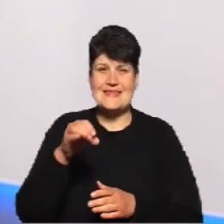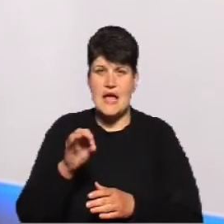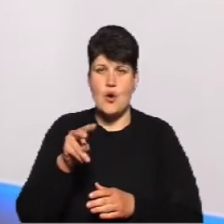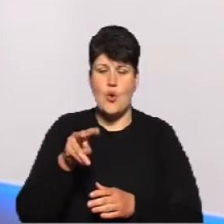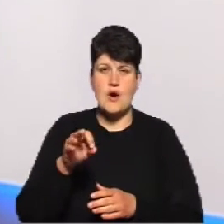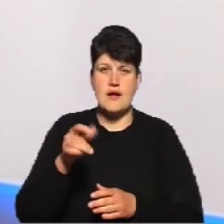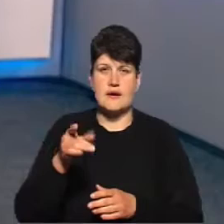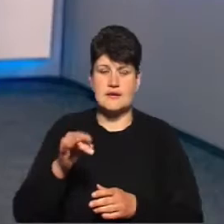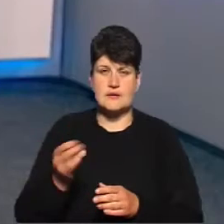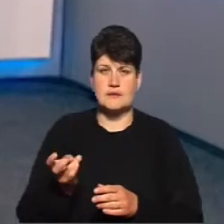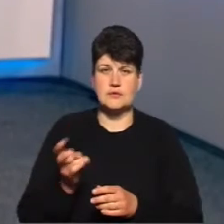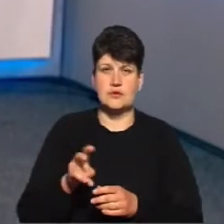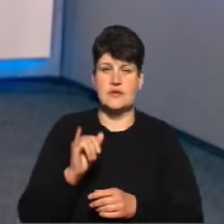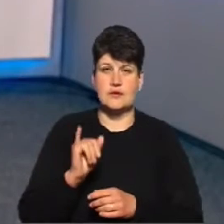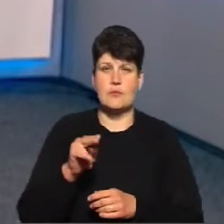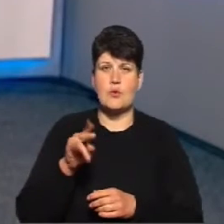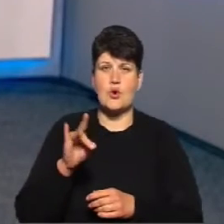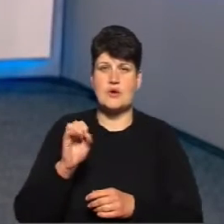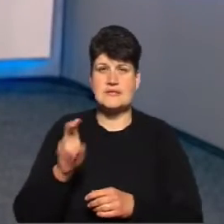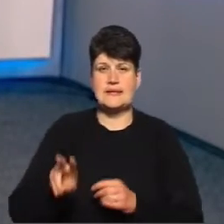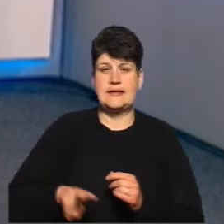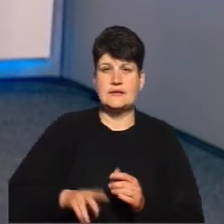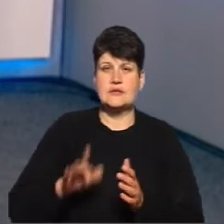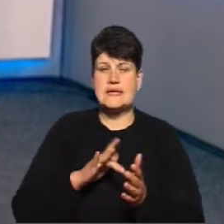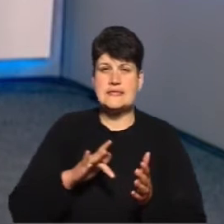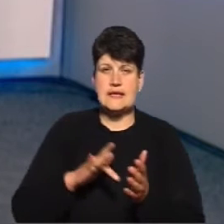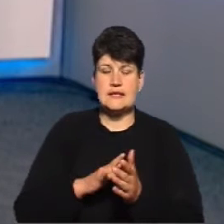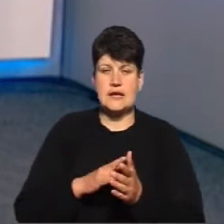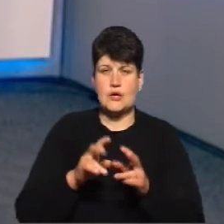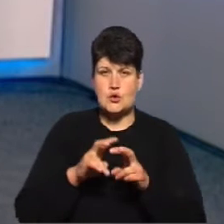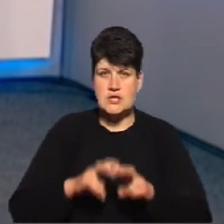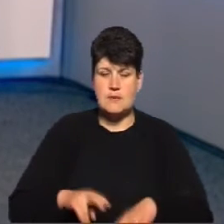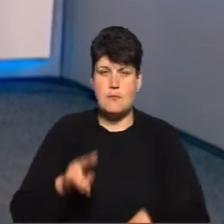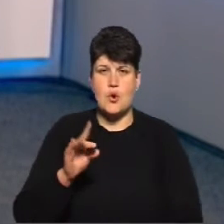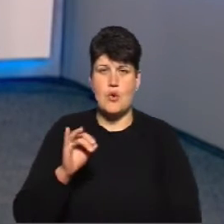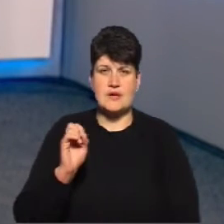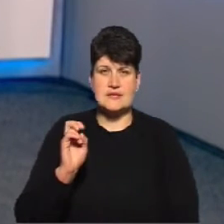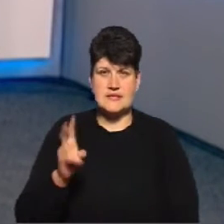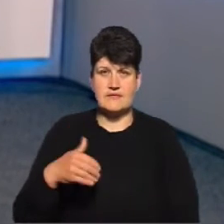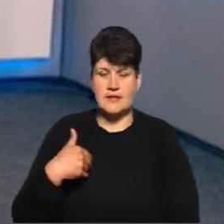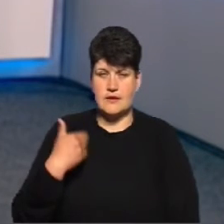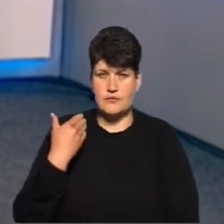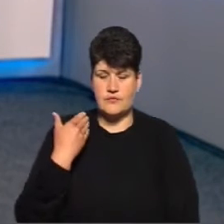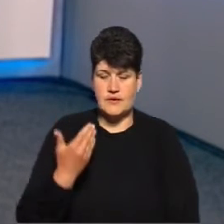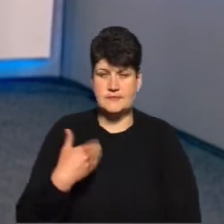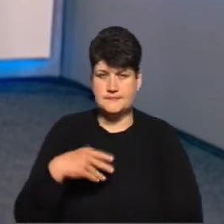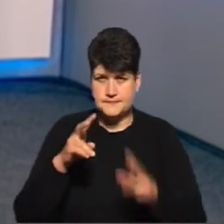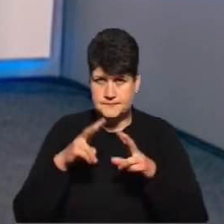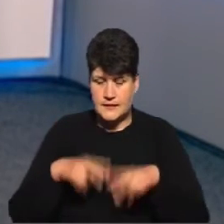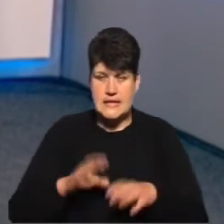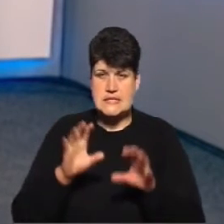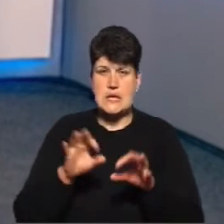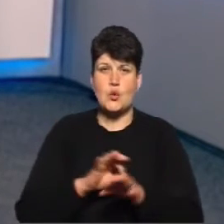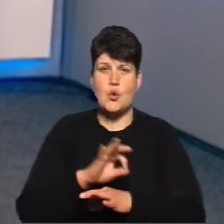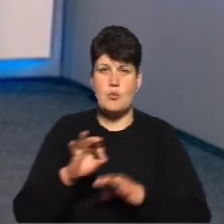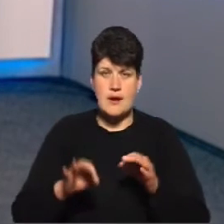нас завітав Ігор Просик, директор Центру суспільних досліджень «Поліс». Вітаю вас, пане Ігорю. Вітаю. Будемо, власне, аналізувати цей законопроєкт. Нагадаю нашим глядачам,